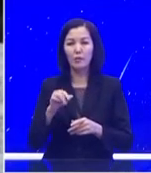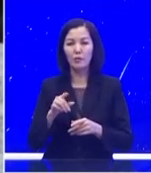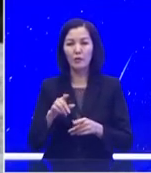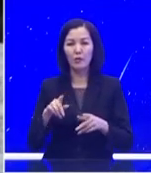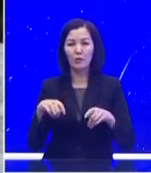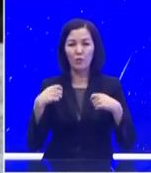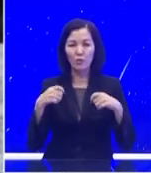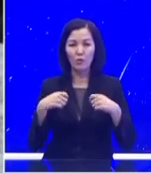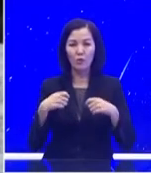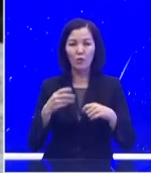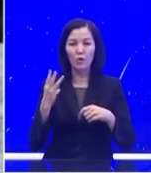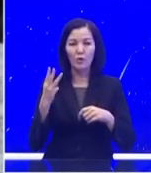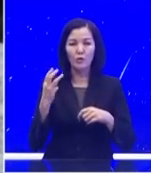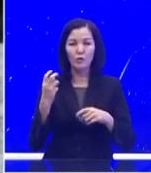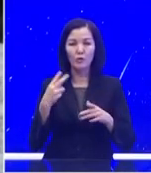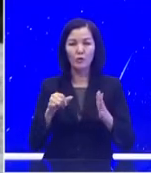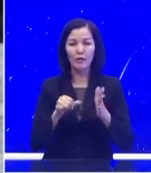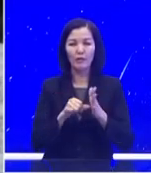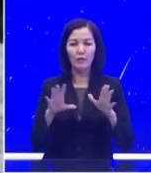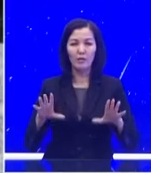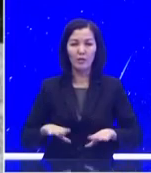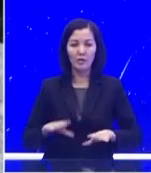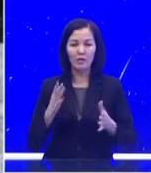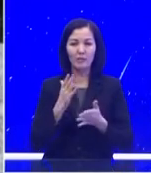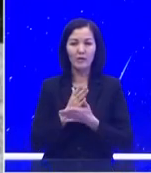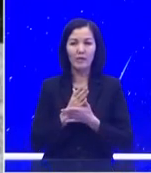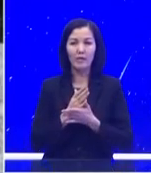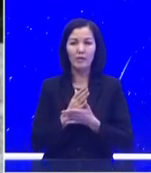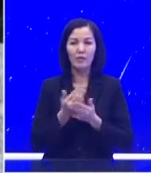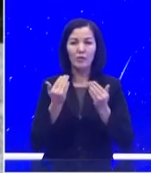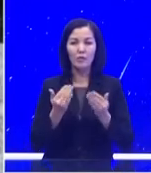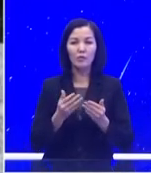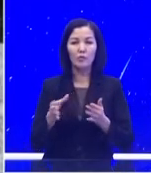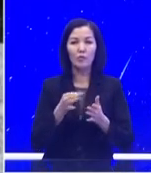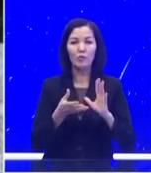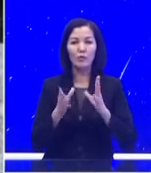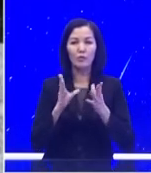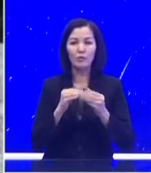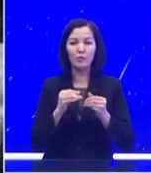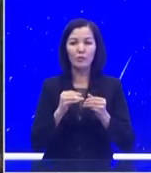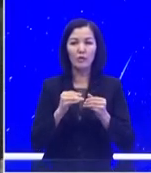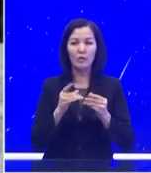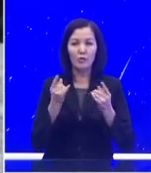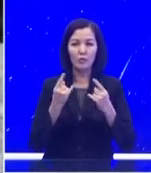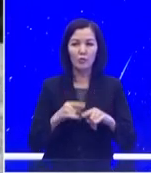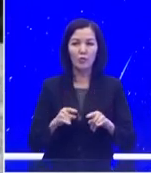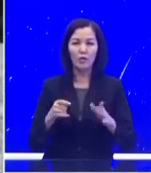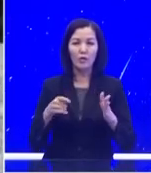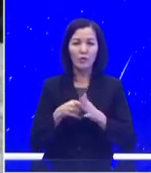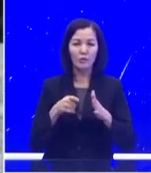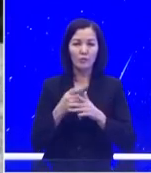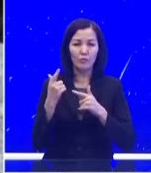ешкі, 326 000 жылқы бар. Ағымдағы жыл облыс бойынша мал қыстату науқанына қарсы жемшөп